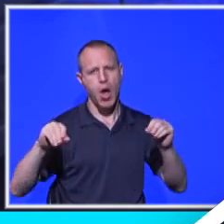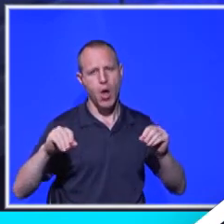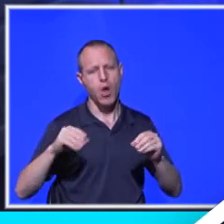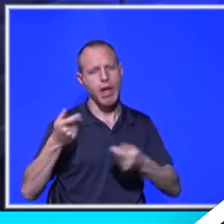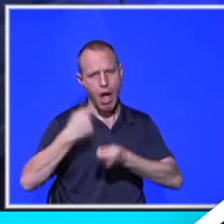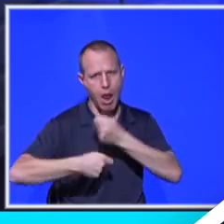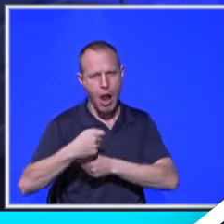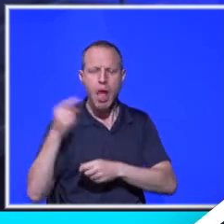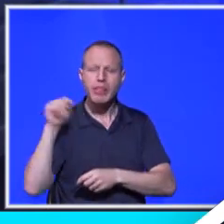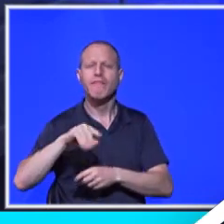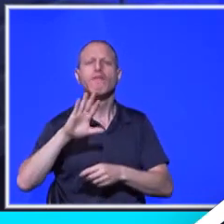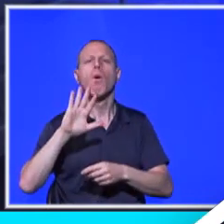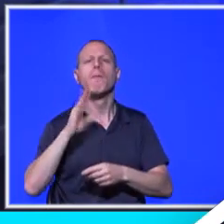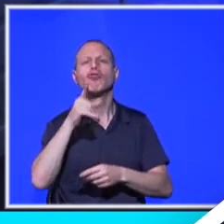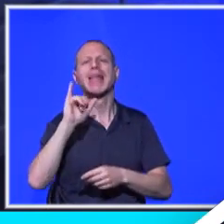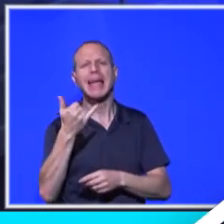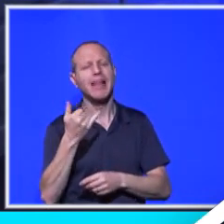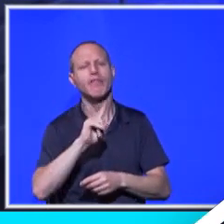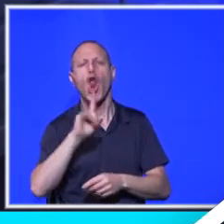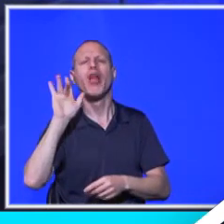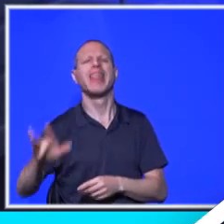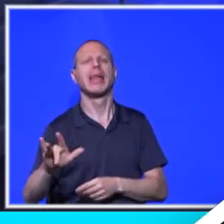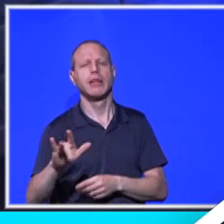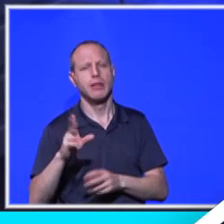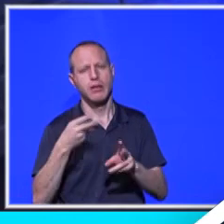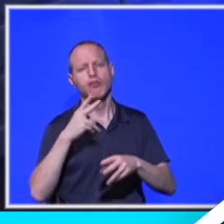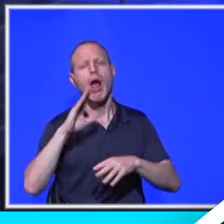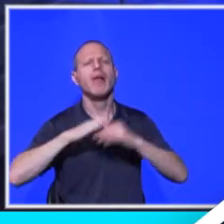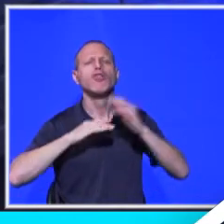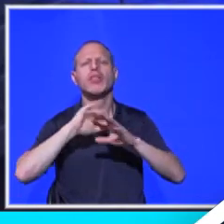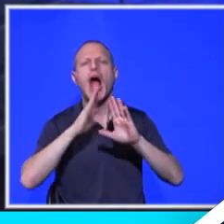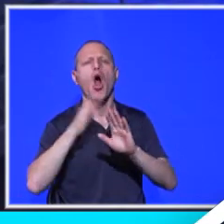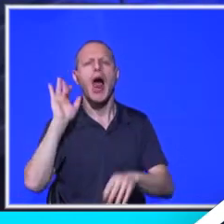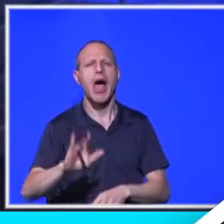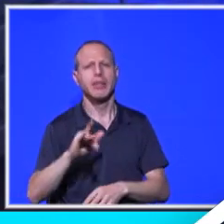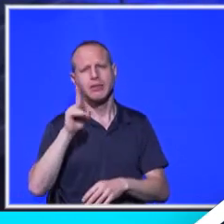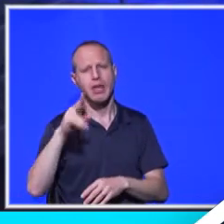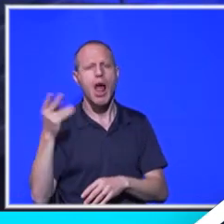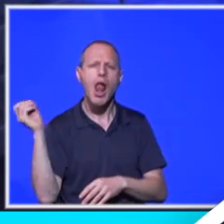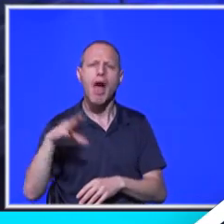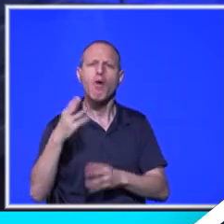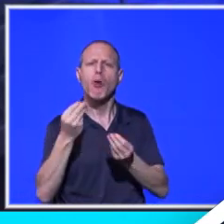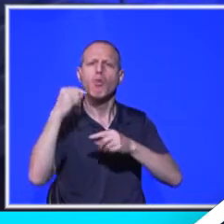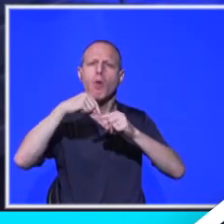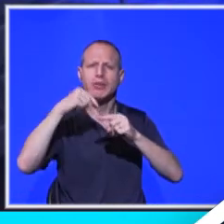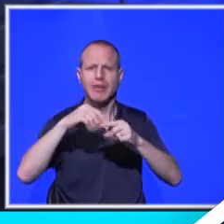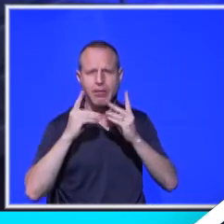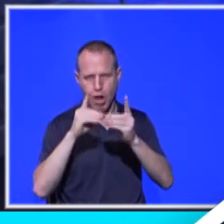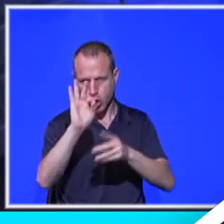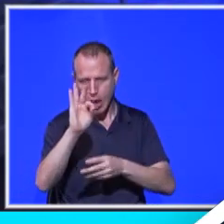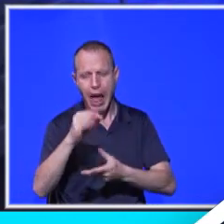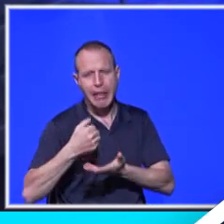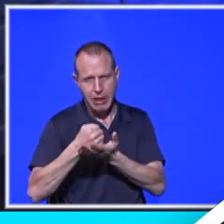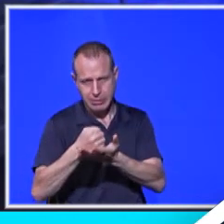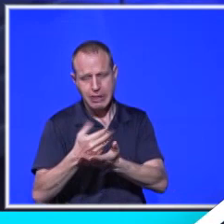שלך, תבוא עם מה שאתה כן ולא עם מי אתה נגד, אי אפשר לבנות כל הזמן, הכל על אנטי. אתה צריך לבוא עם משהו פוזיטיבי, עם הדרך שלך, תציג אותה, תקבל